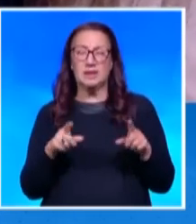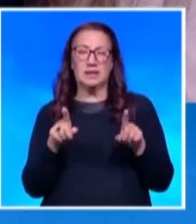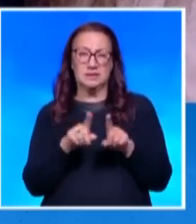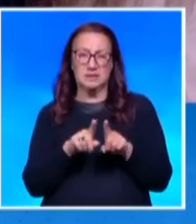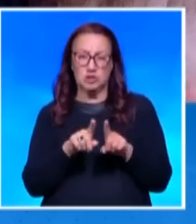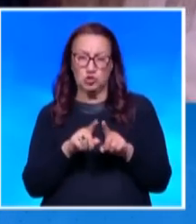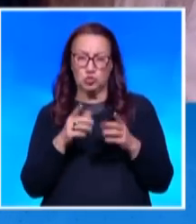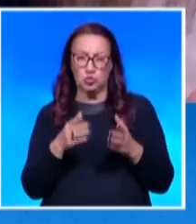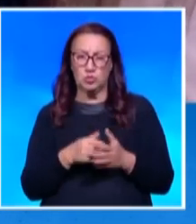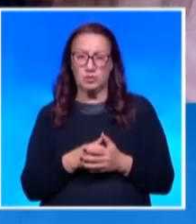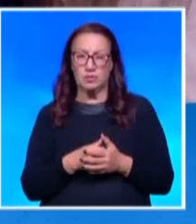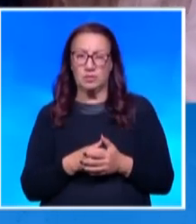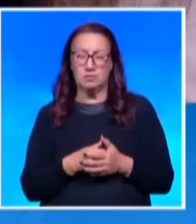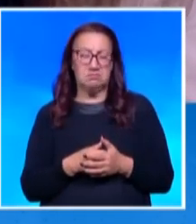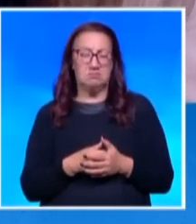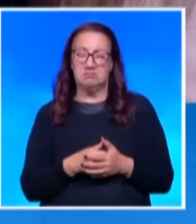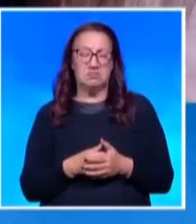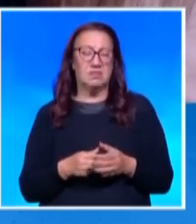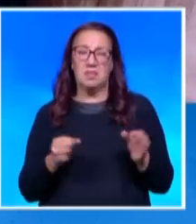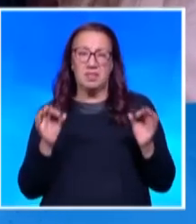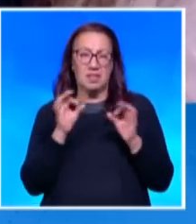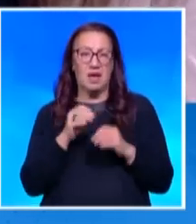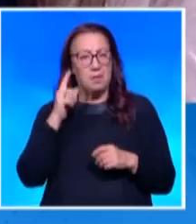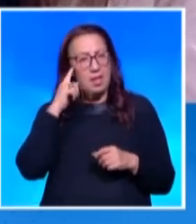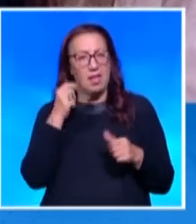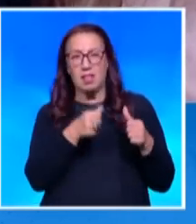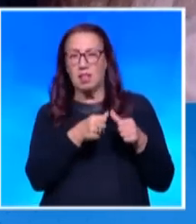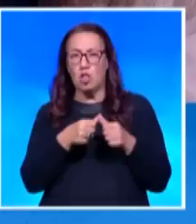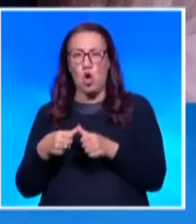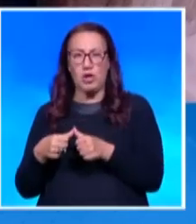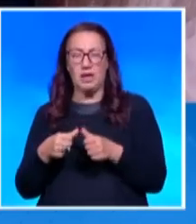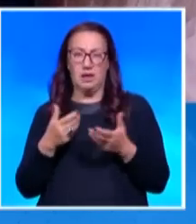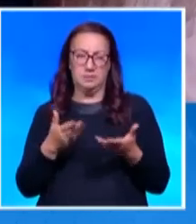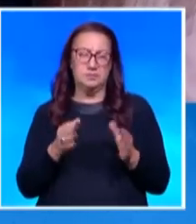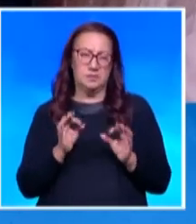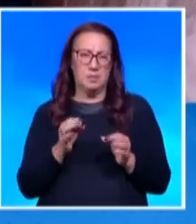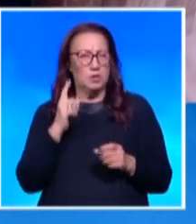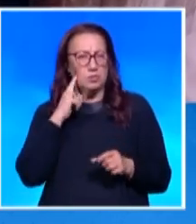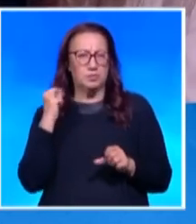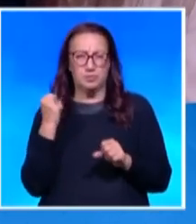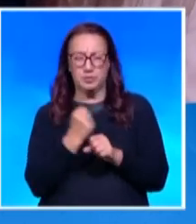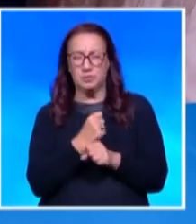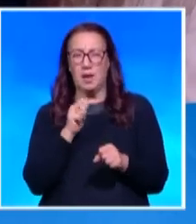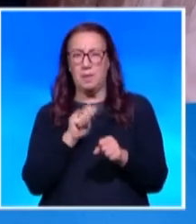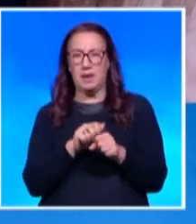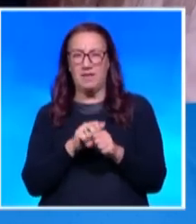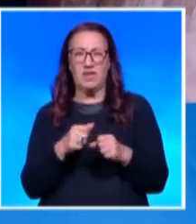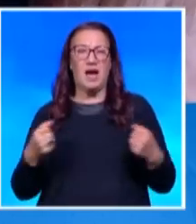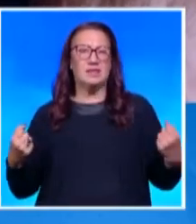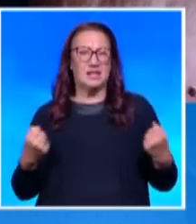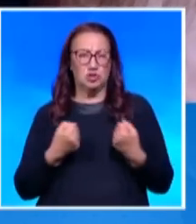а абсолютно няма никаква логика в това например за умишлено причиняване на смърт при пътно-транспортно